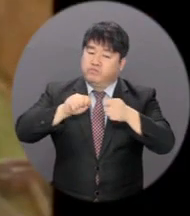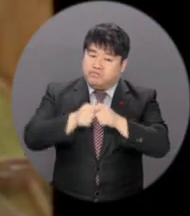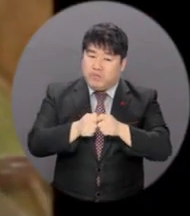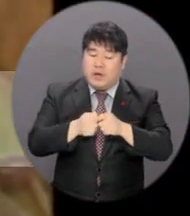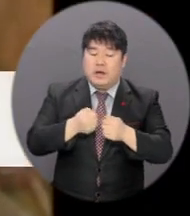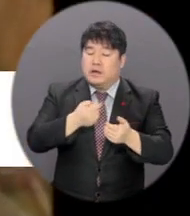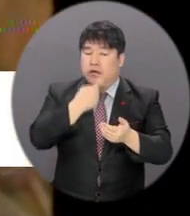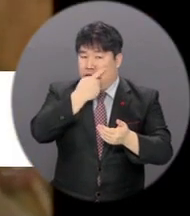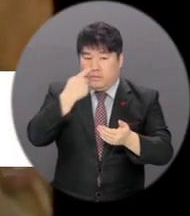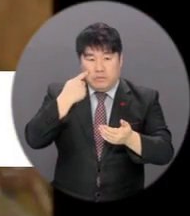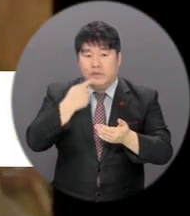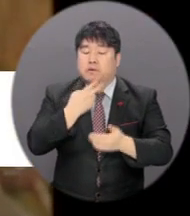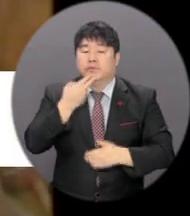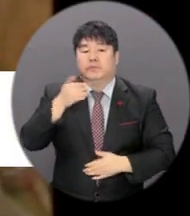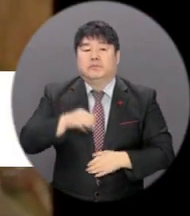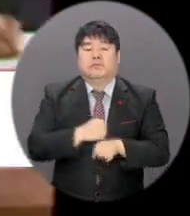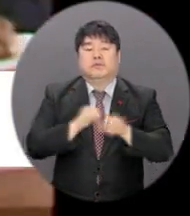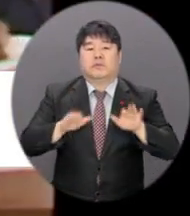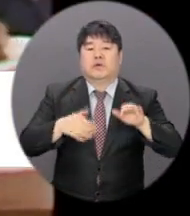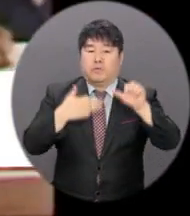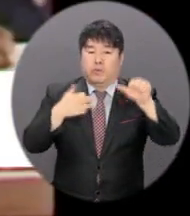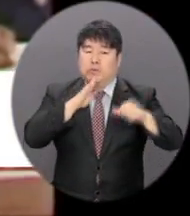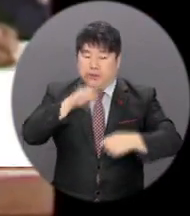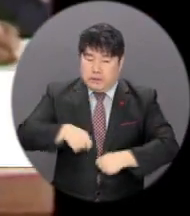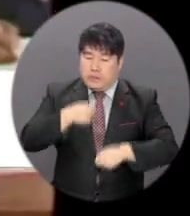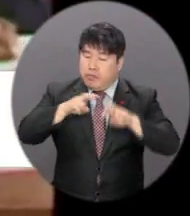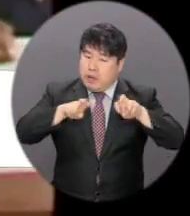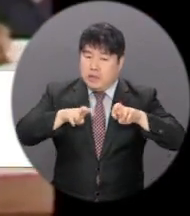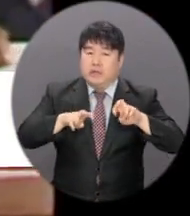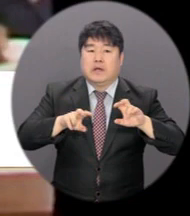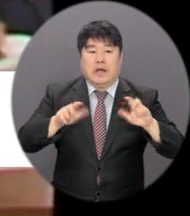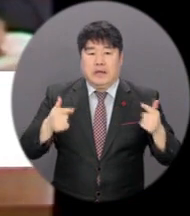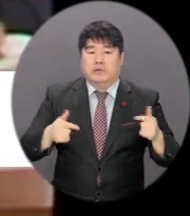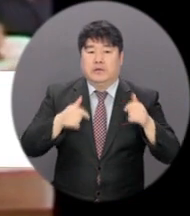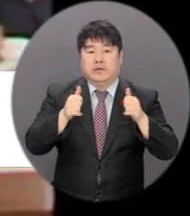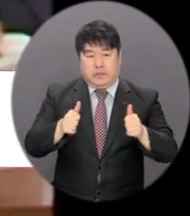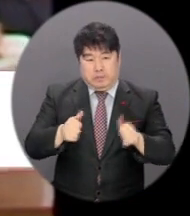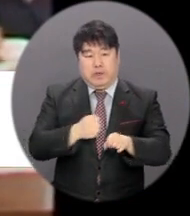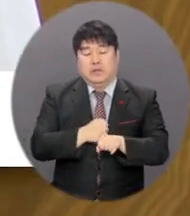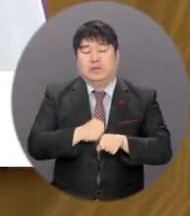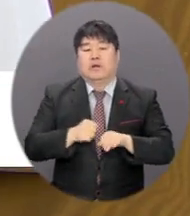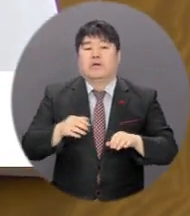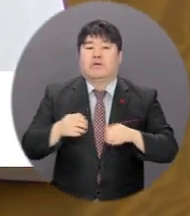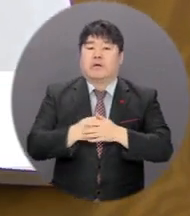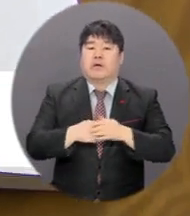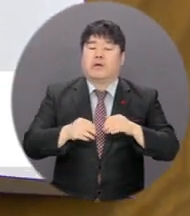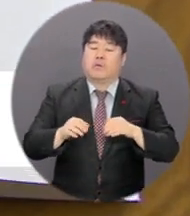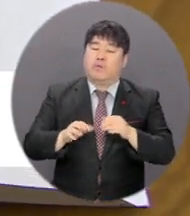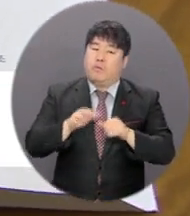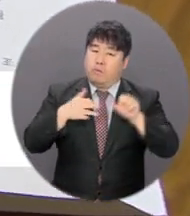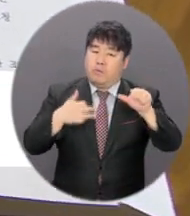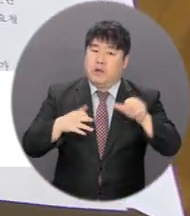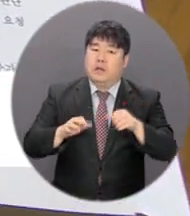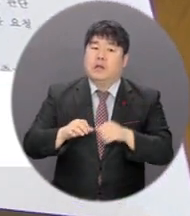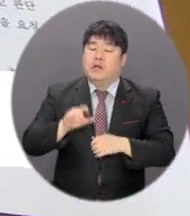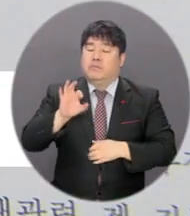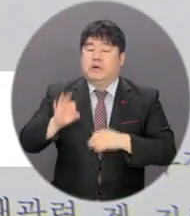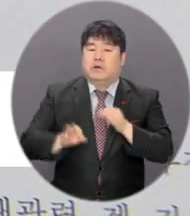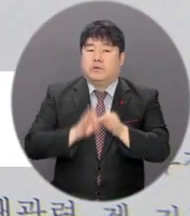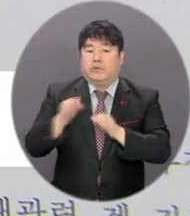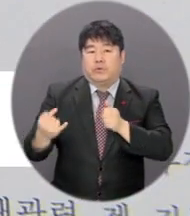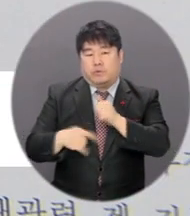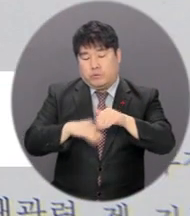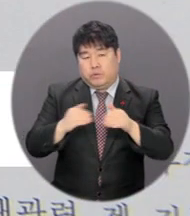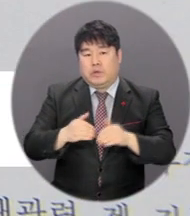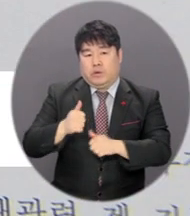재판의 성격이 5.18의 진상을 밝히는 게 아니었던 데다 80위원회나 5.11 연구위원회 등이 당시 군 관련